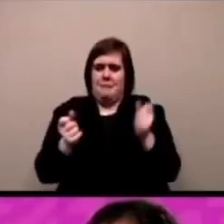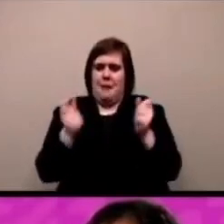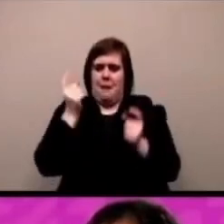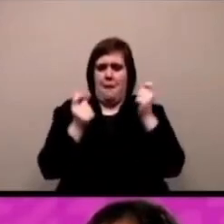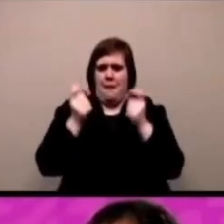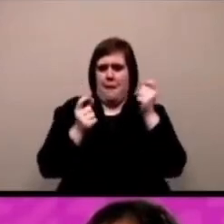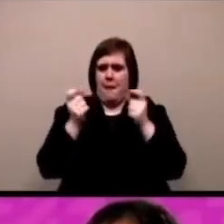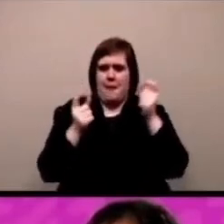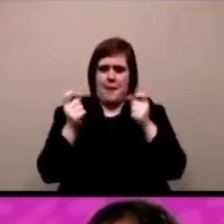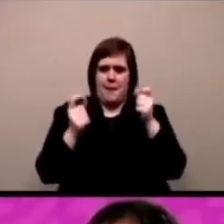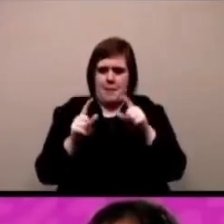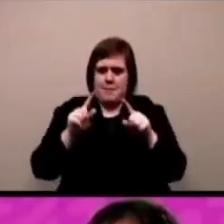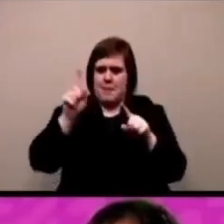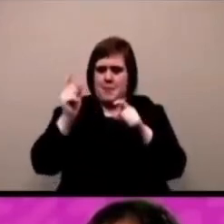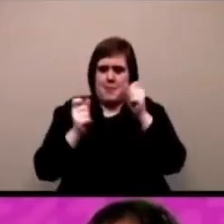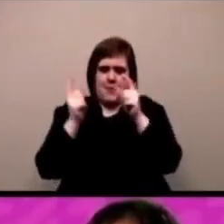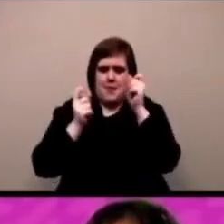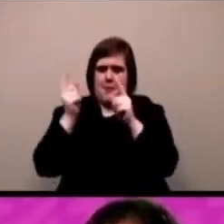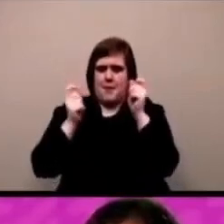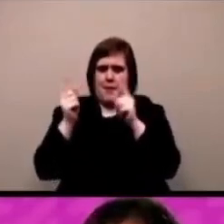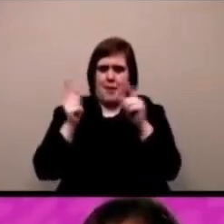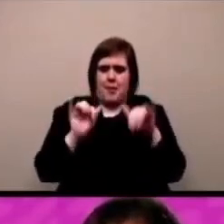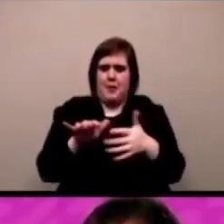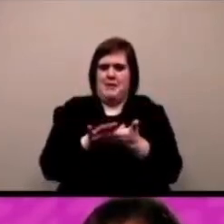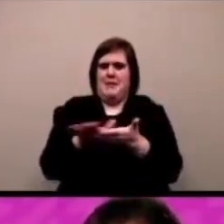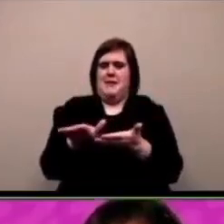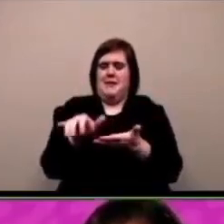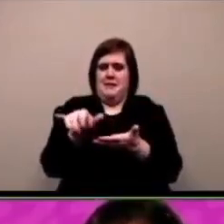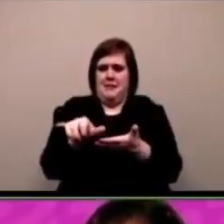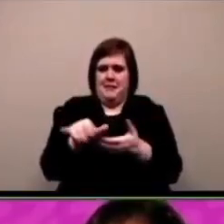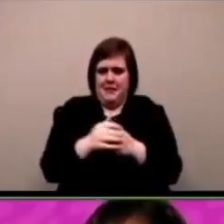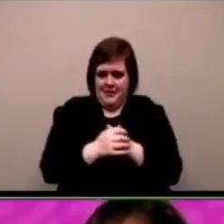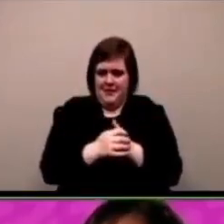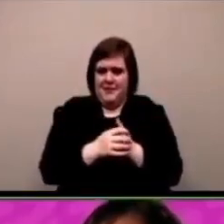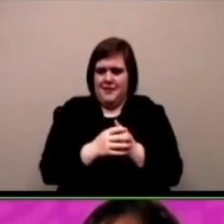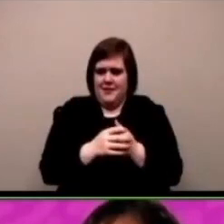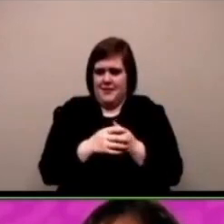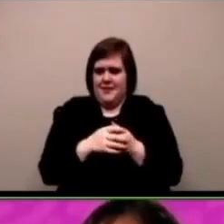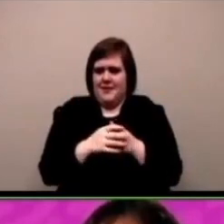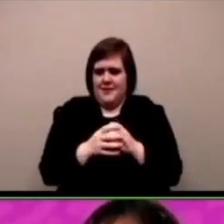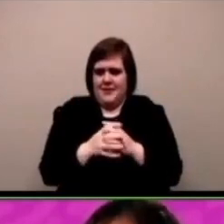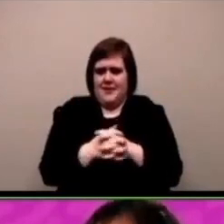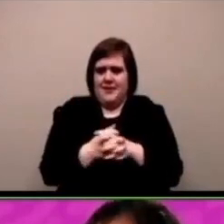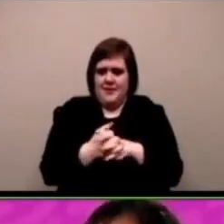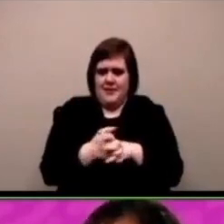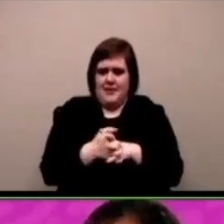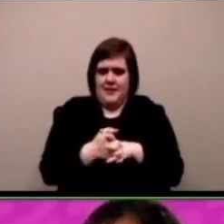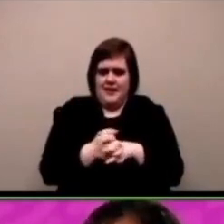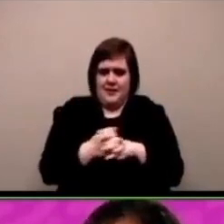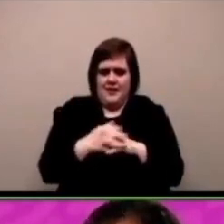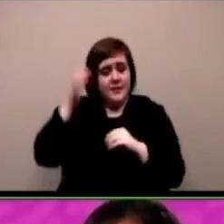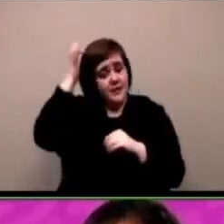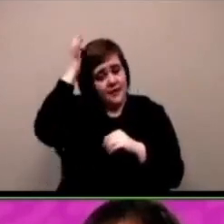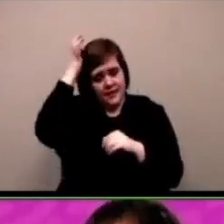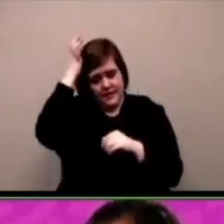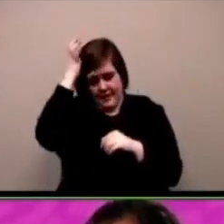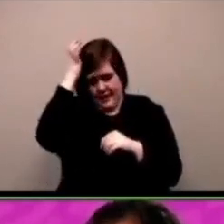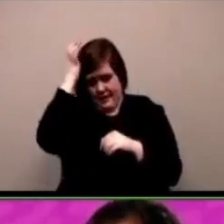ねクリックしますとリンゴがジャンプするっていう形になりますあのポップコーンみたいですね